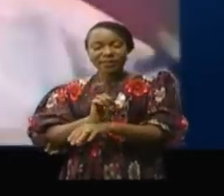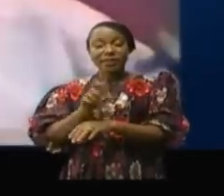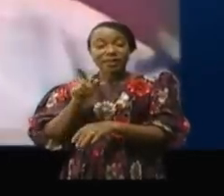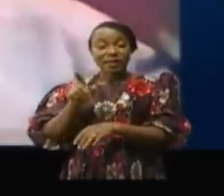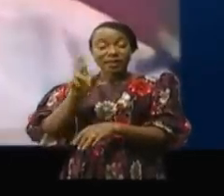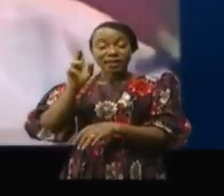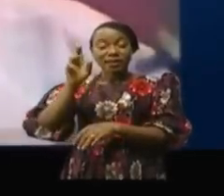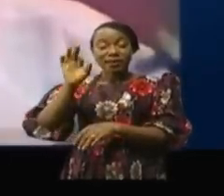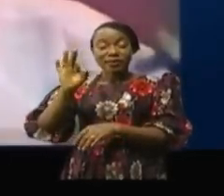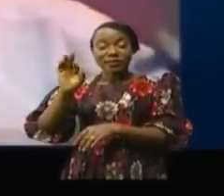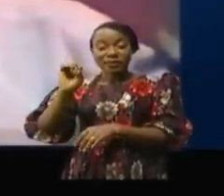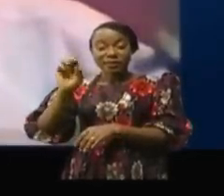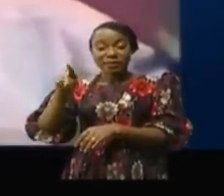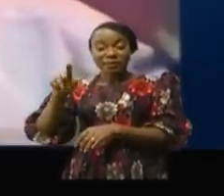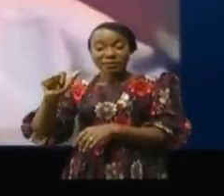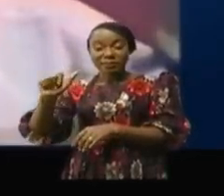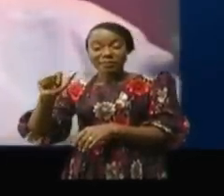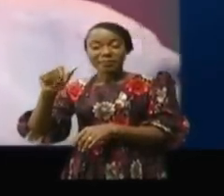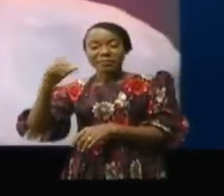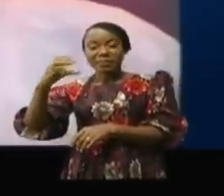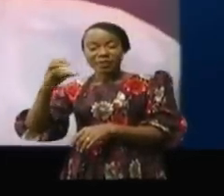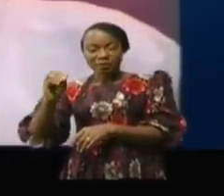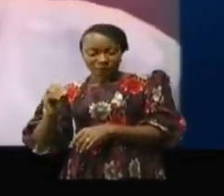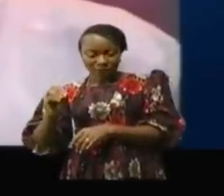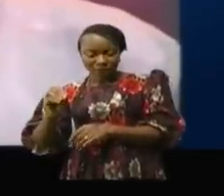aujourd'hui comme le père du réveil évangélique en RDC.